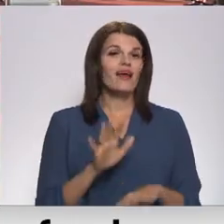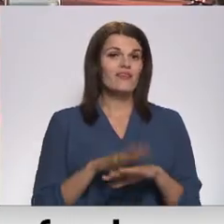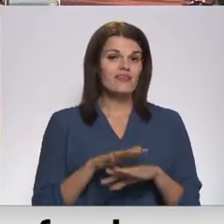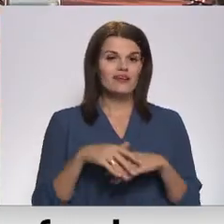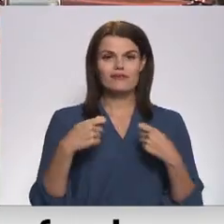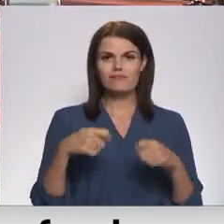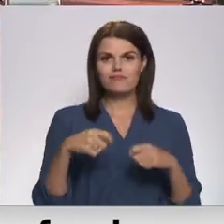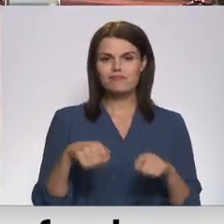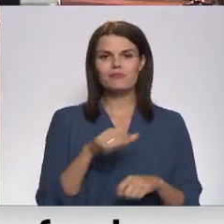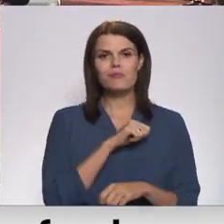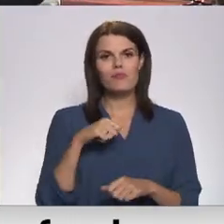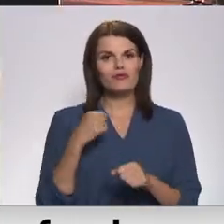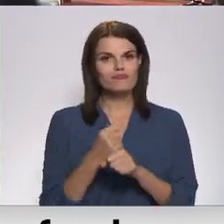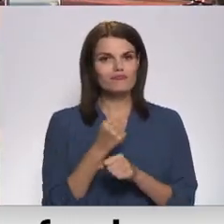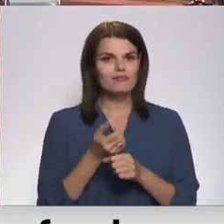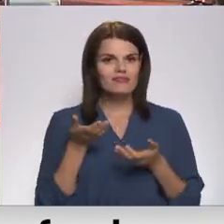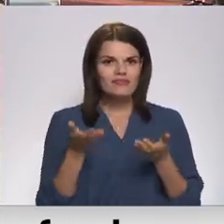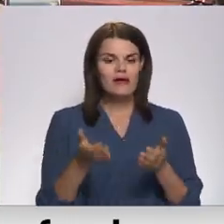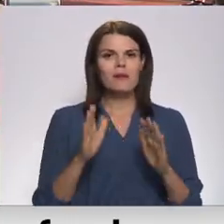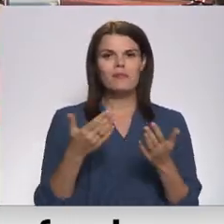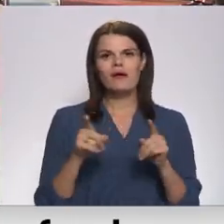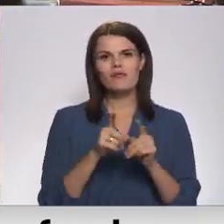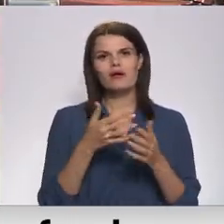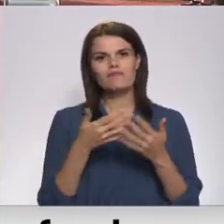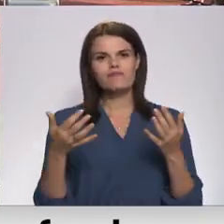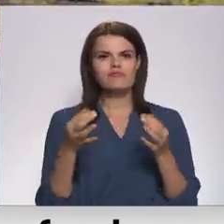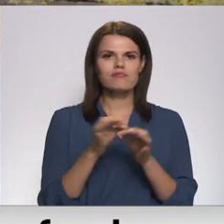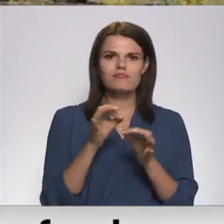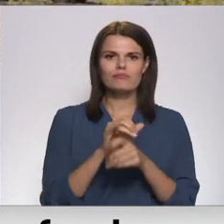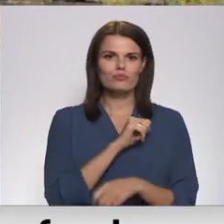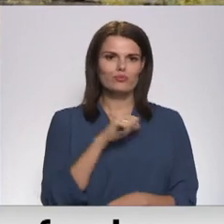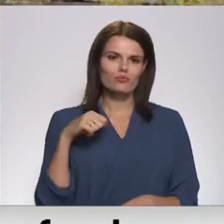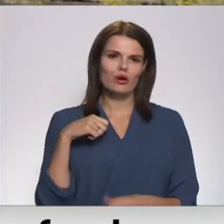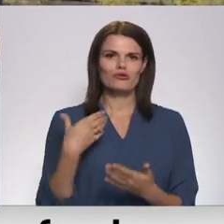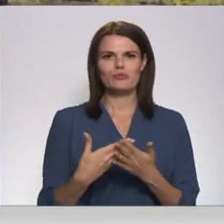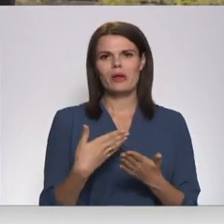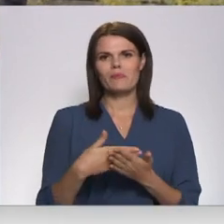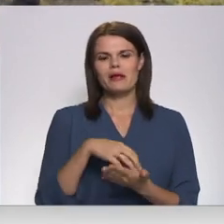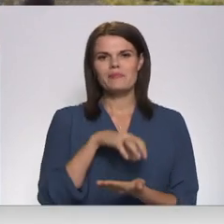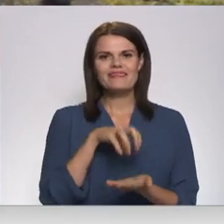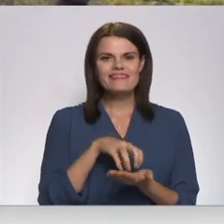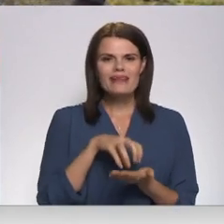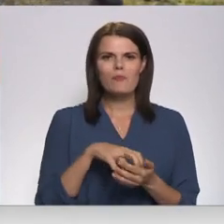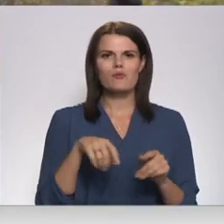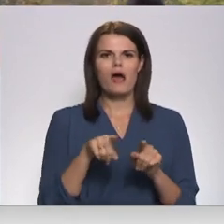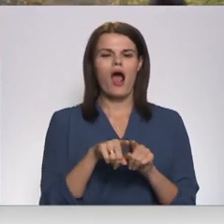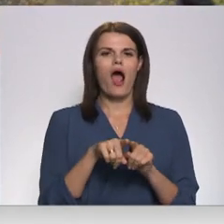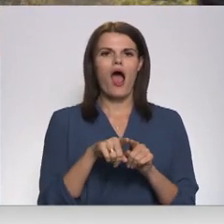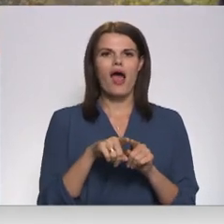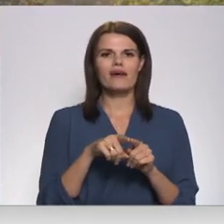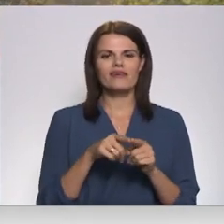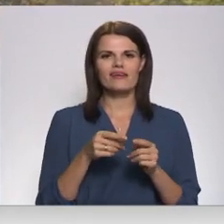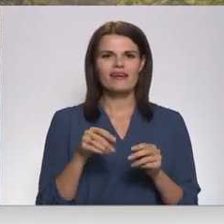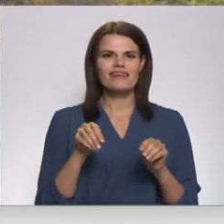pašu ceptas lietas, bet arī pašu darinātus izstrādājumus. Ne tikai cepums, daudz arī uz tādām sāļām lietām pārgājuši,